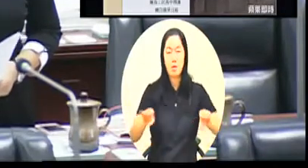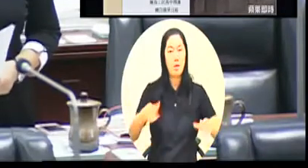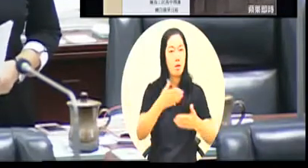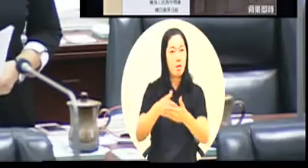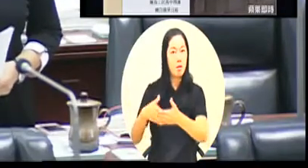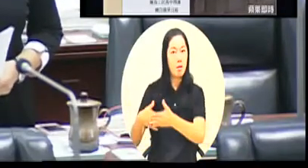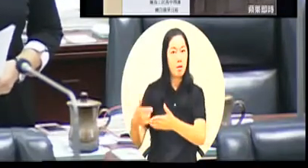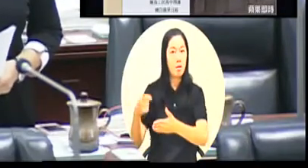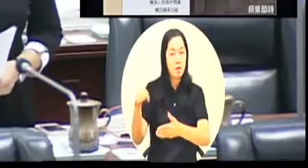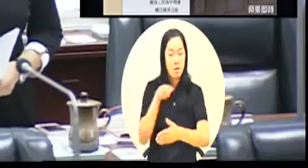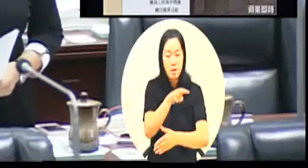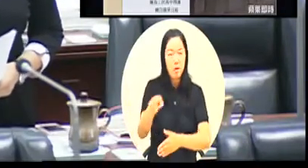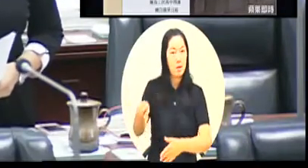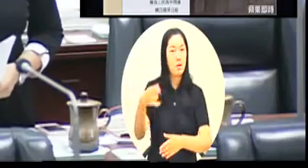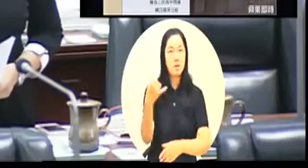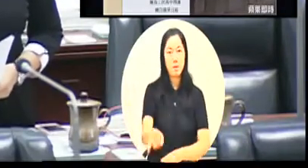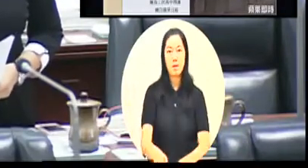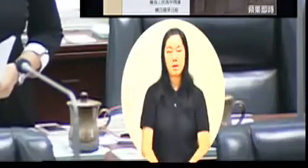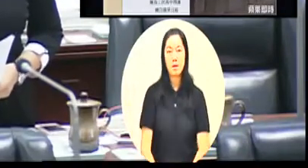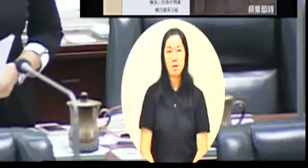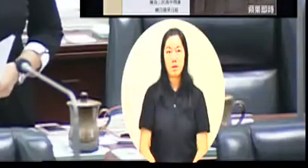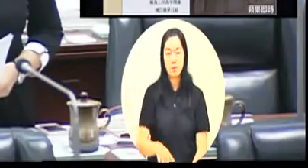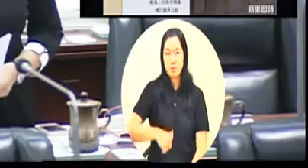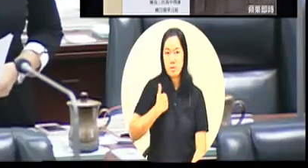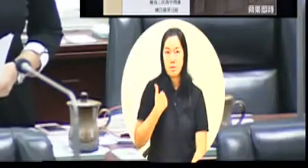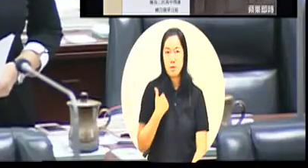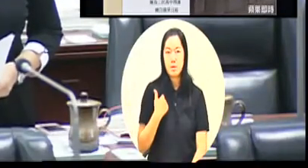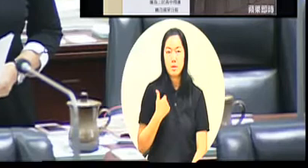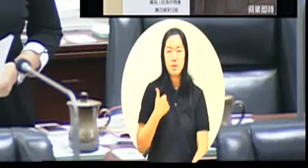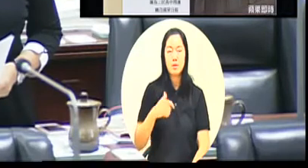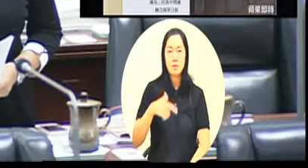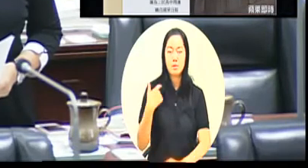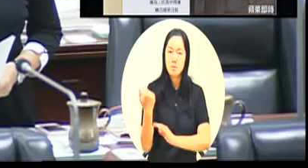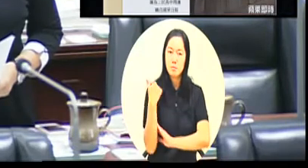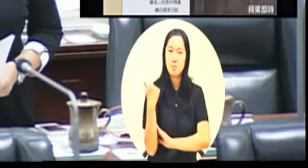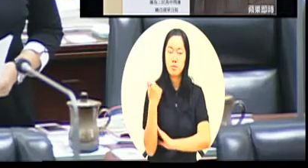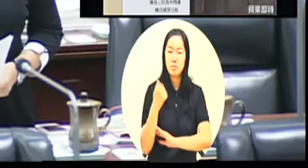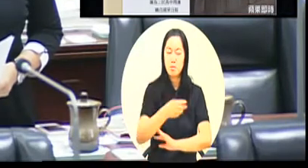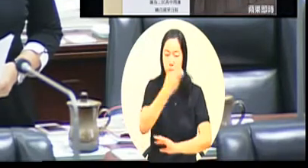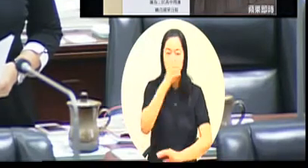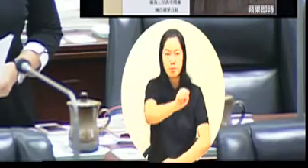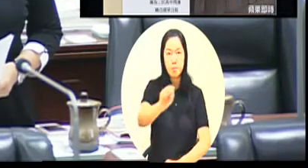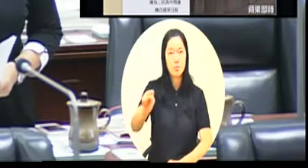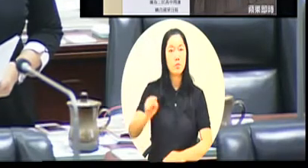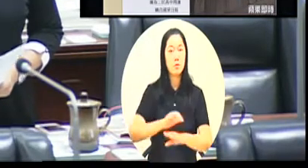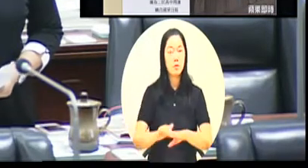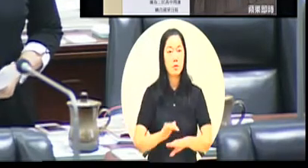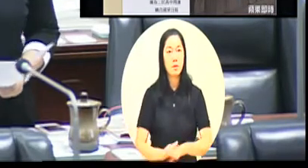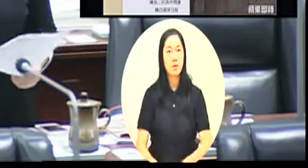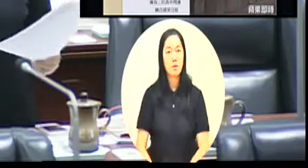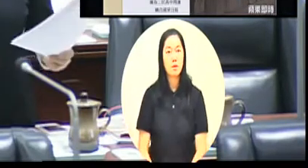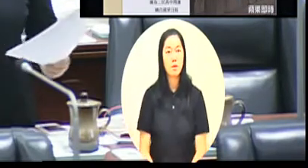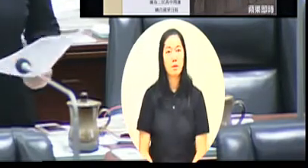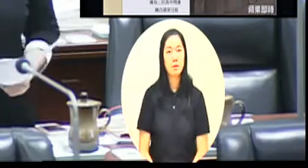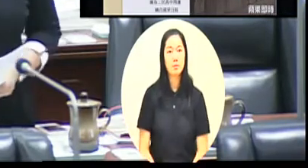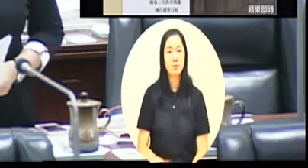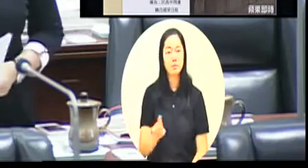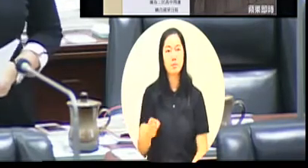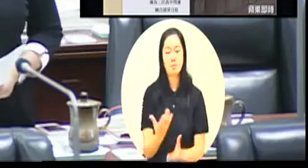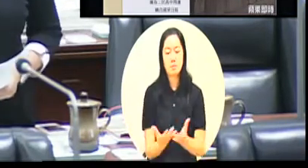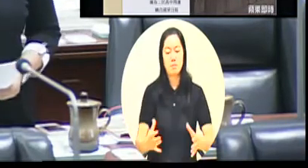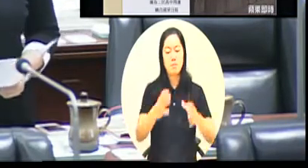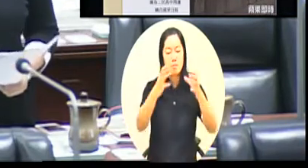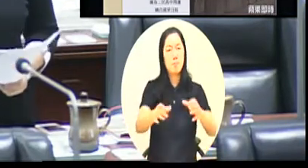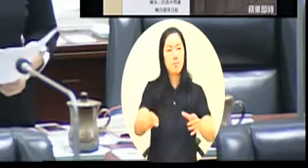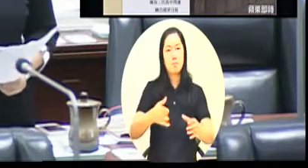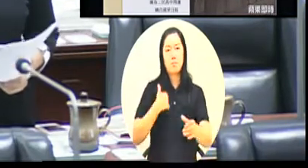很多了，还有这种，我觉得这种就要加强取缔了啦。哦，这个是不是要跟相关局处啊取得一个沟通哦？你说放那些盆栽在那边，也是